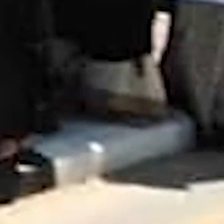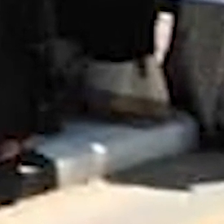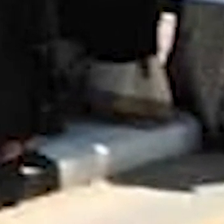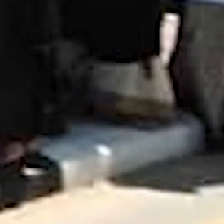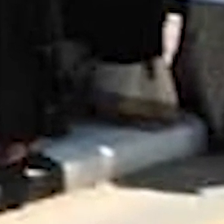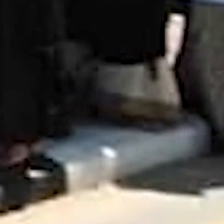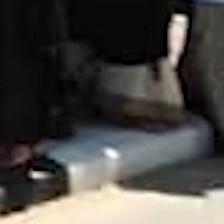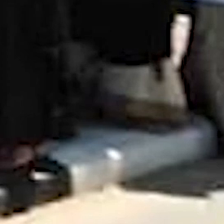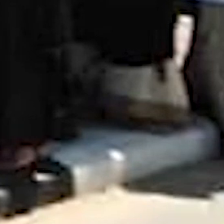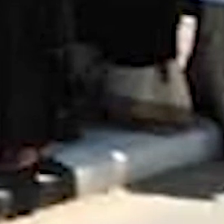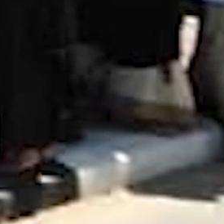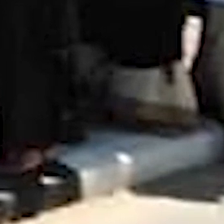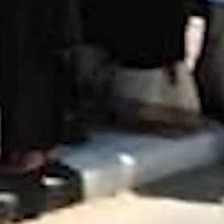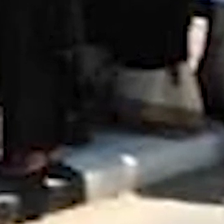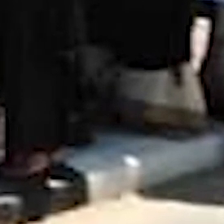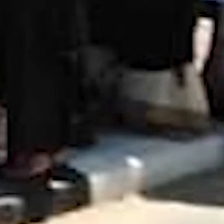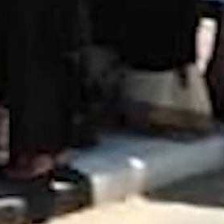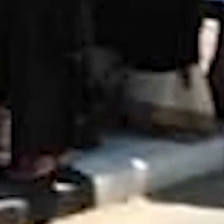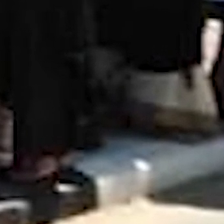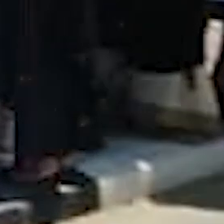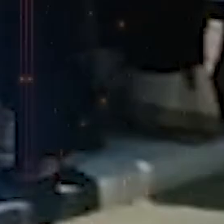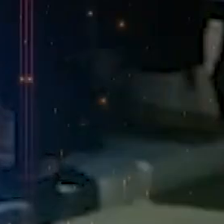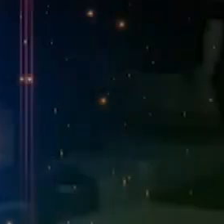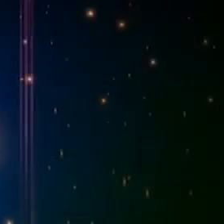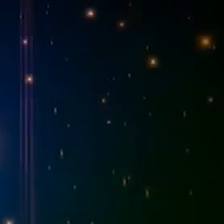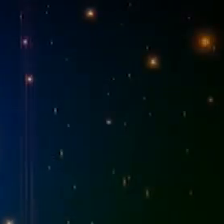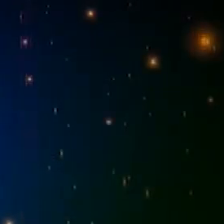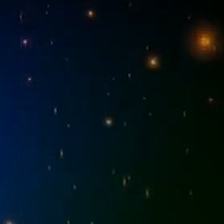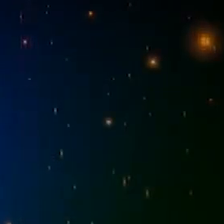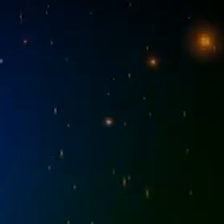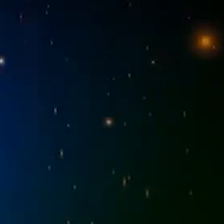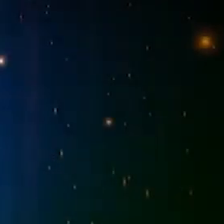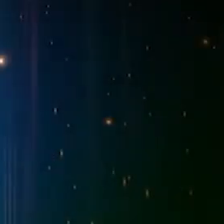மேற்கொள்ளுமாறும் முல்லைத்தீவு சட்டத்திறணிகள் சங்கத்தினரால் கோரிக்கை விடுக்கப்பட்டுள்ளது. நம்ம லங்கா ஃபோர்